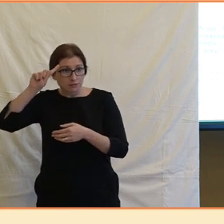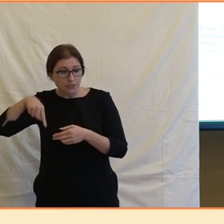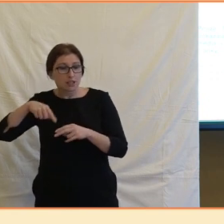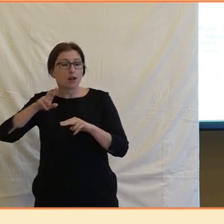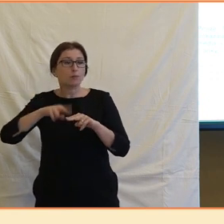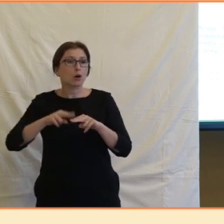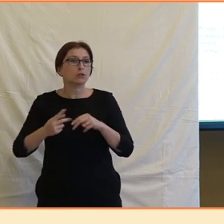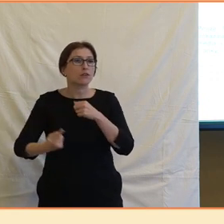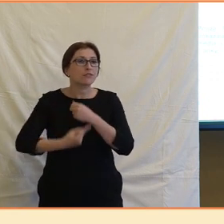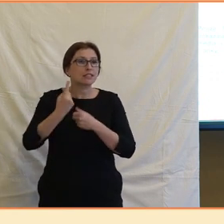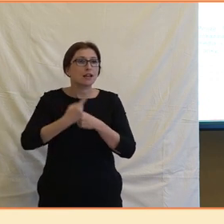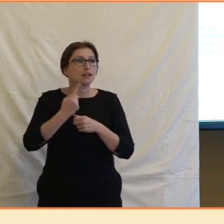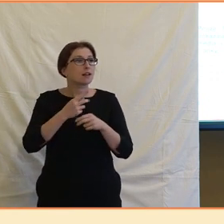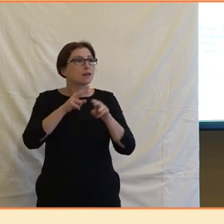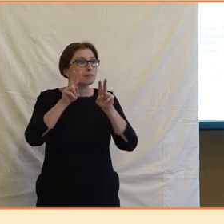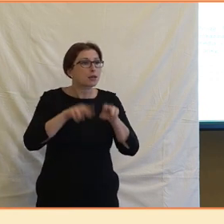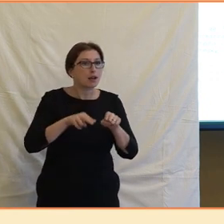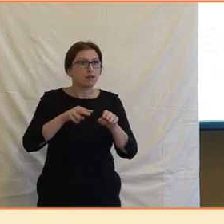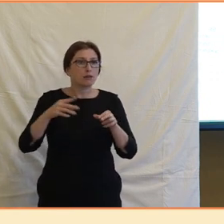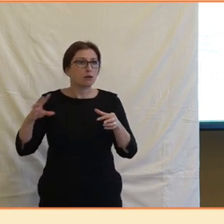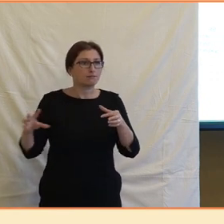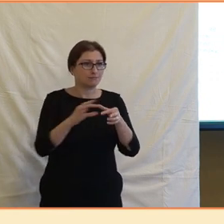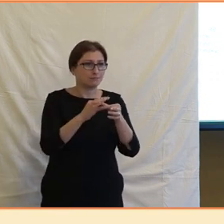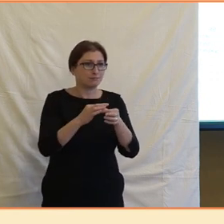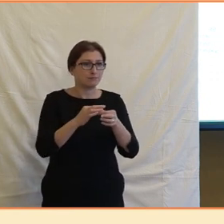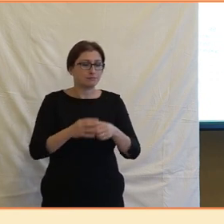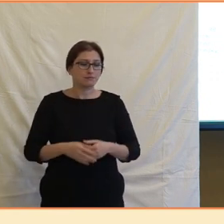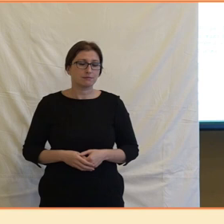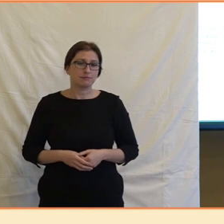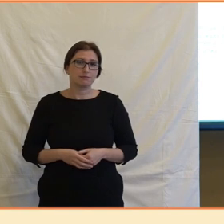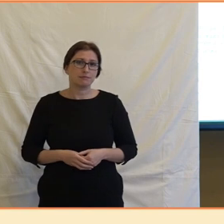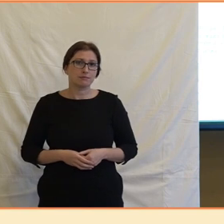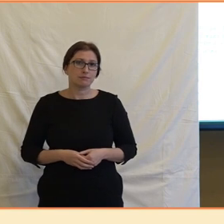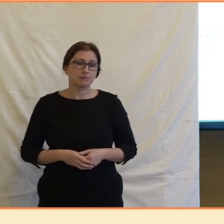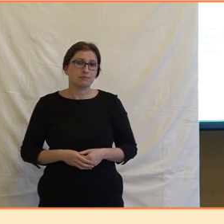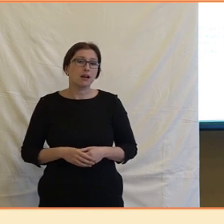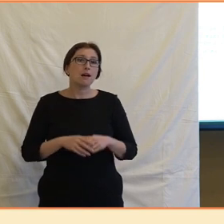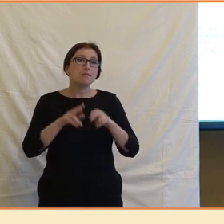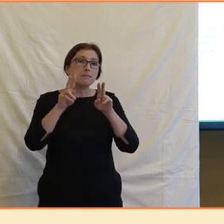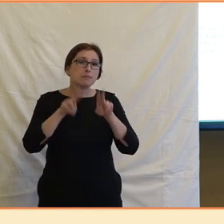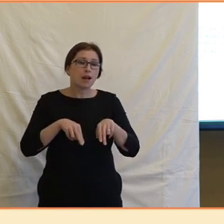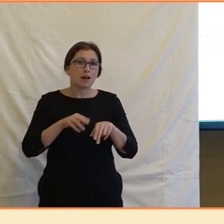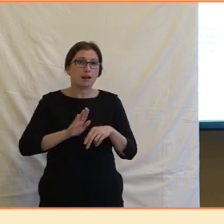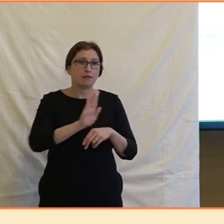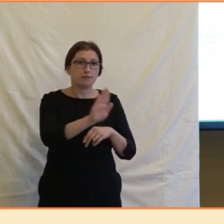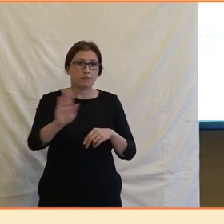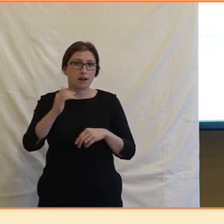výkon jednotlivých práv souvisejících s personalizací. Práva, která